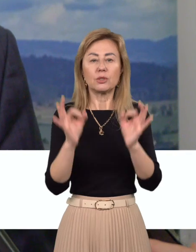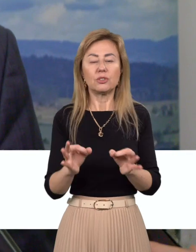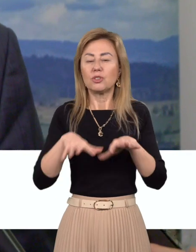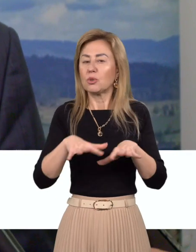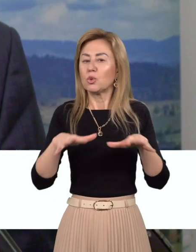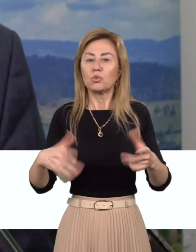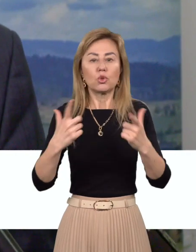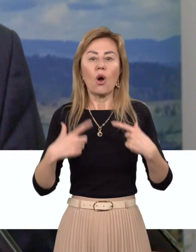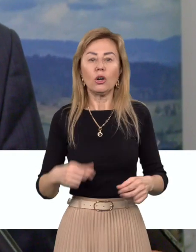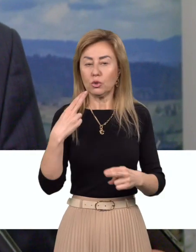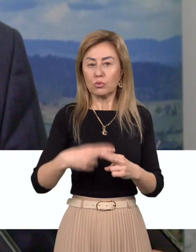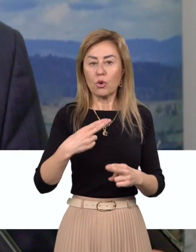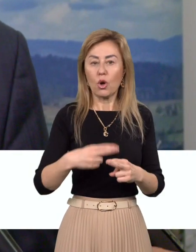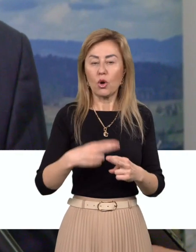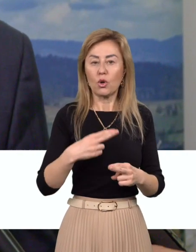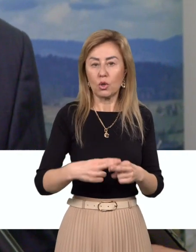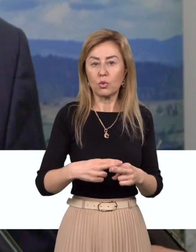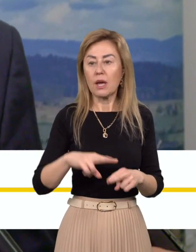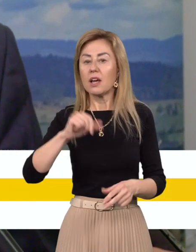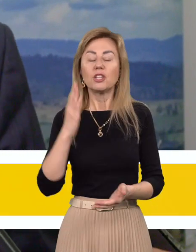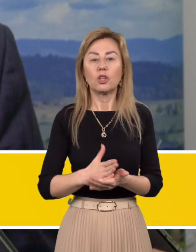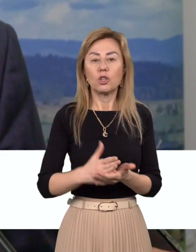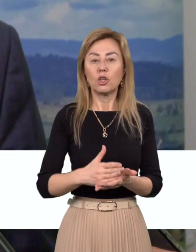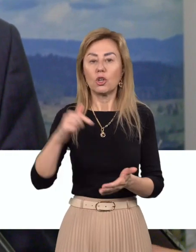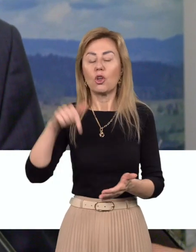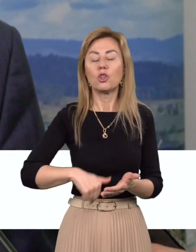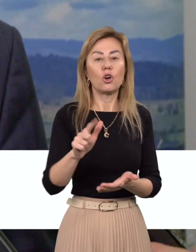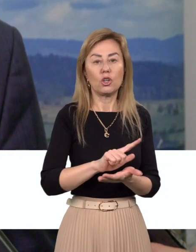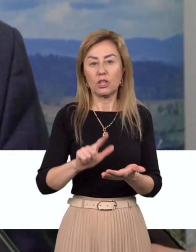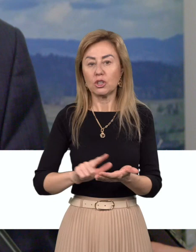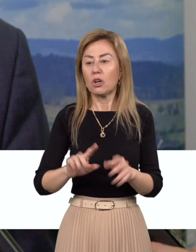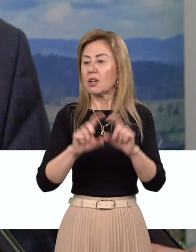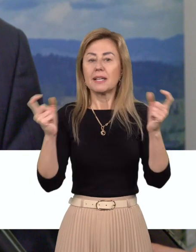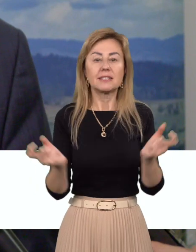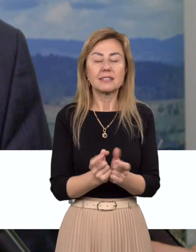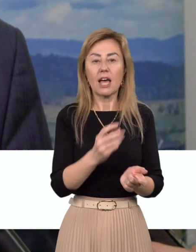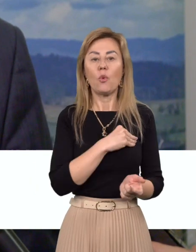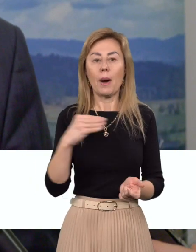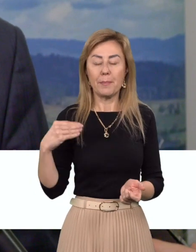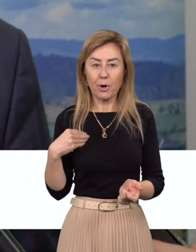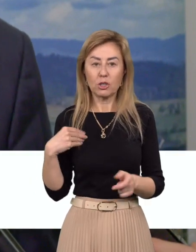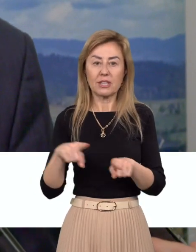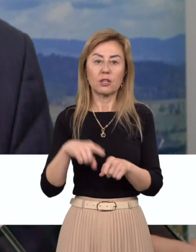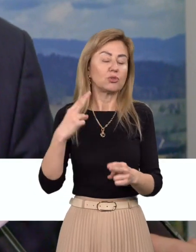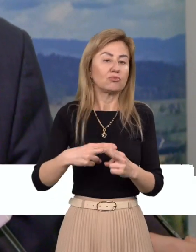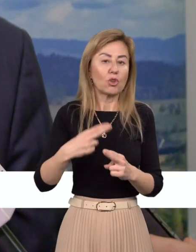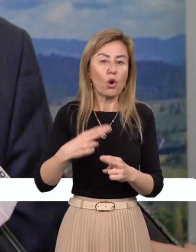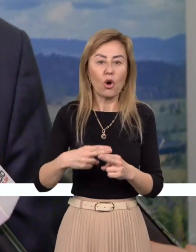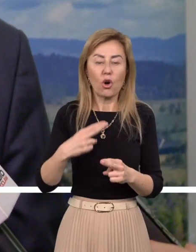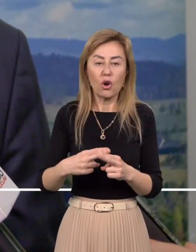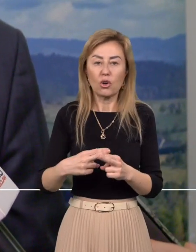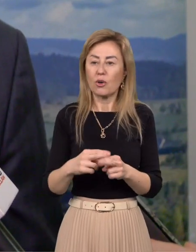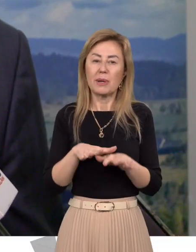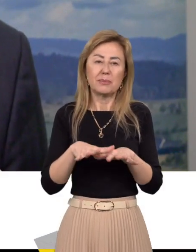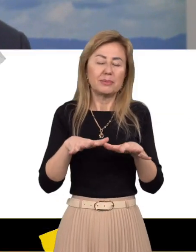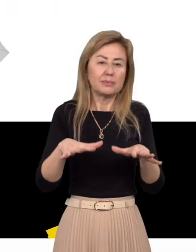ogromne żniwo, nie tylko na terenie Dolnośląska, na terenie Polski i są chorobą praktycznie